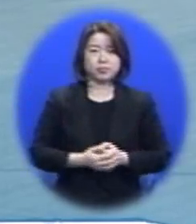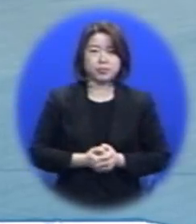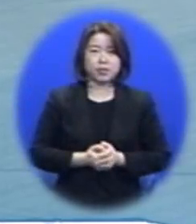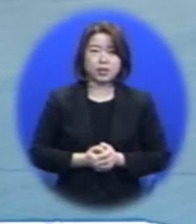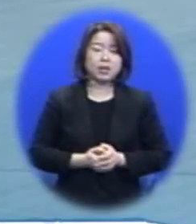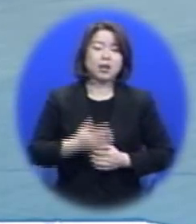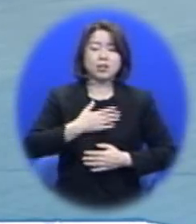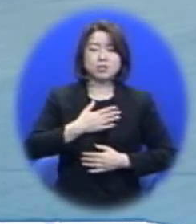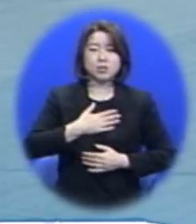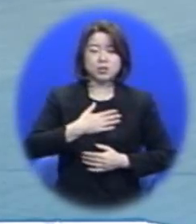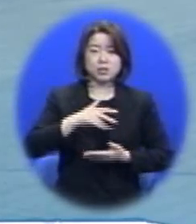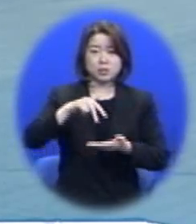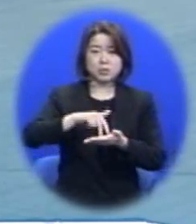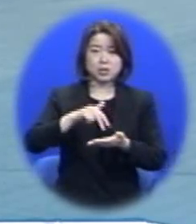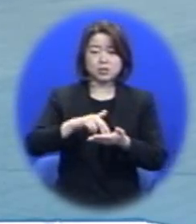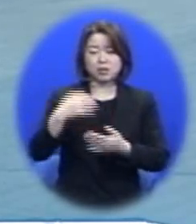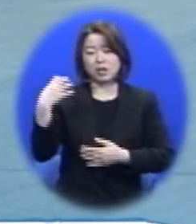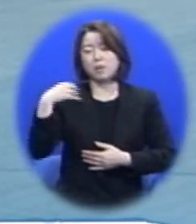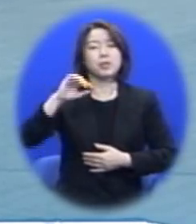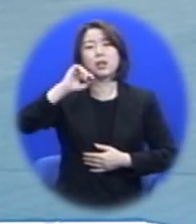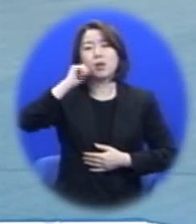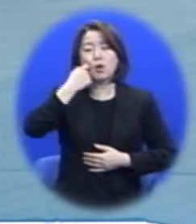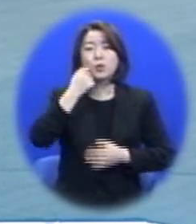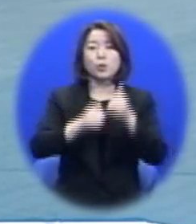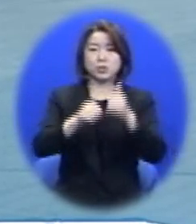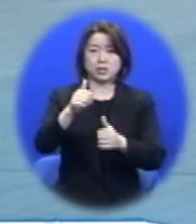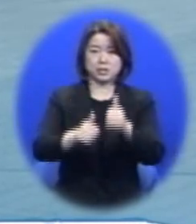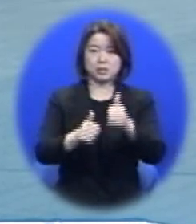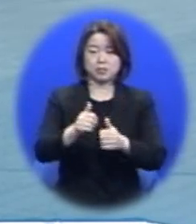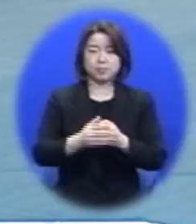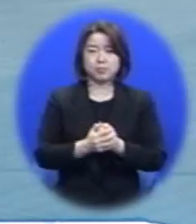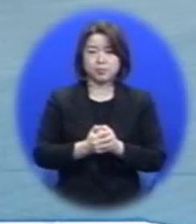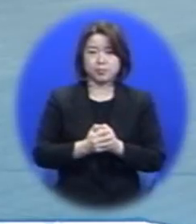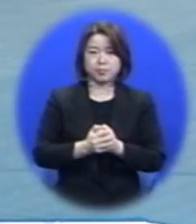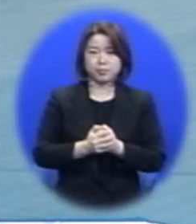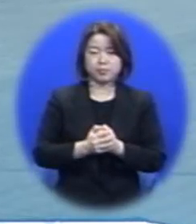그건 저에게 감당할 수 없는 시험이었습니다.